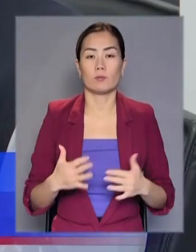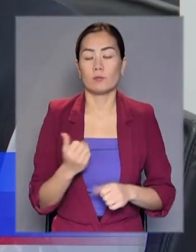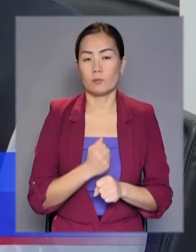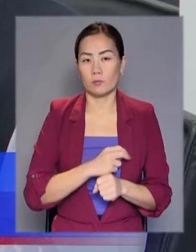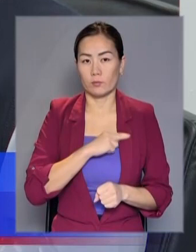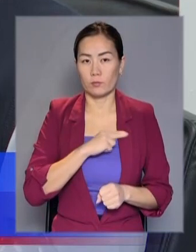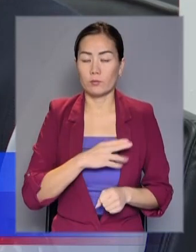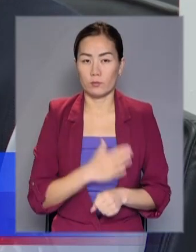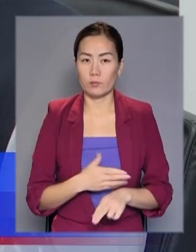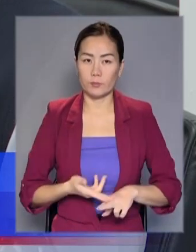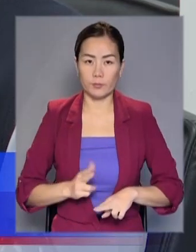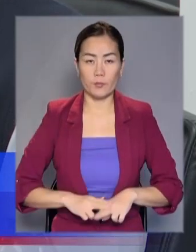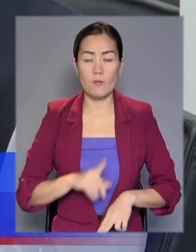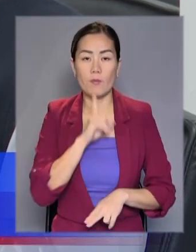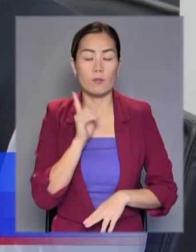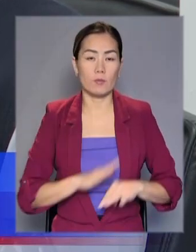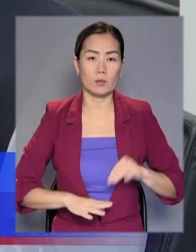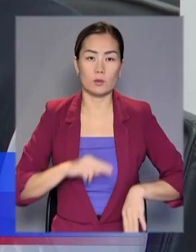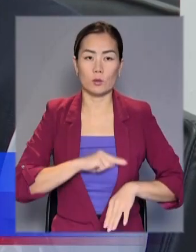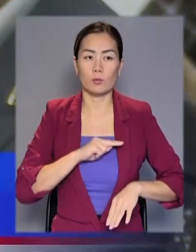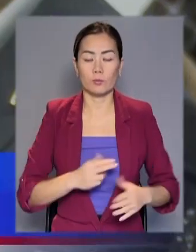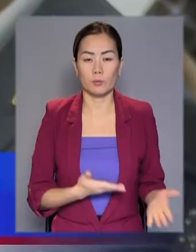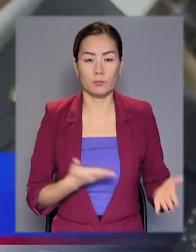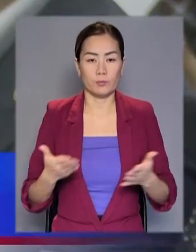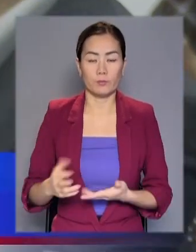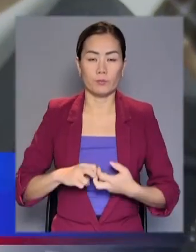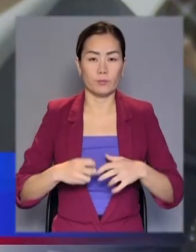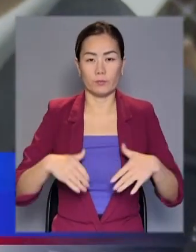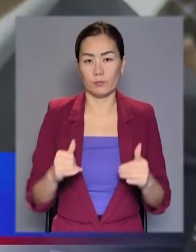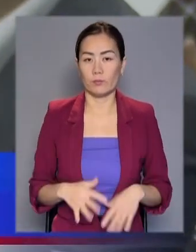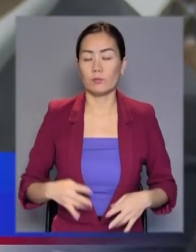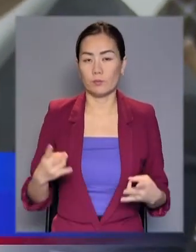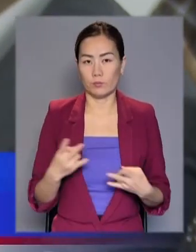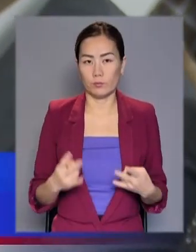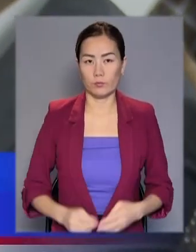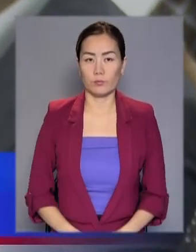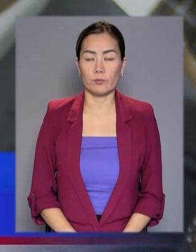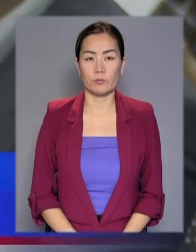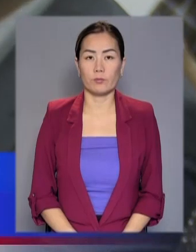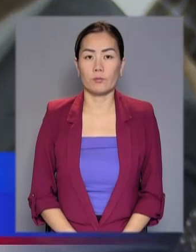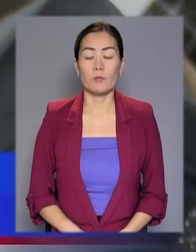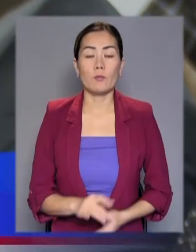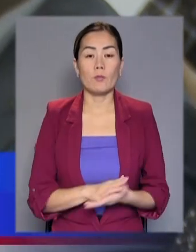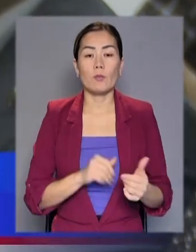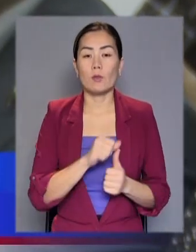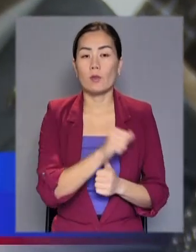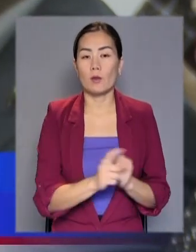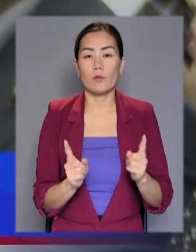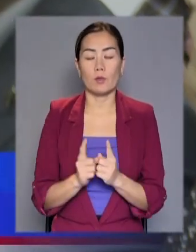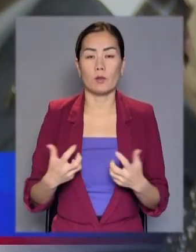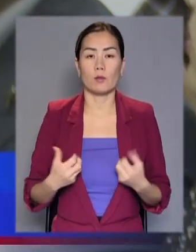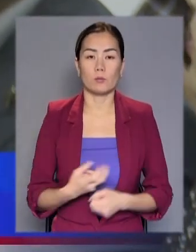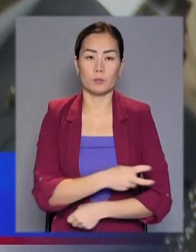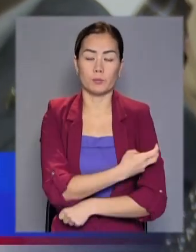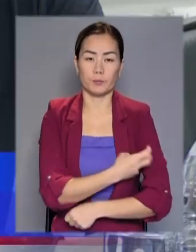тапшылығы байқалады, сондықтан жас мамандарды тарту арқылы мәселені шешу керек деген пікірде. Бұдан бөлек кездесуге денсаулық